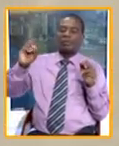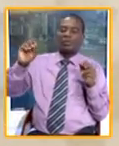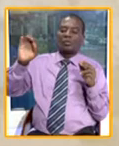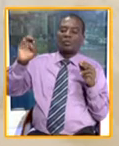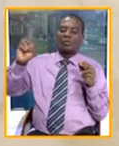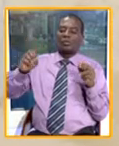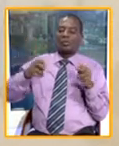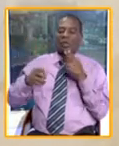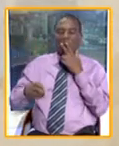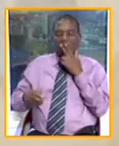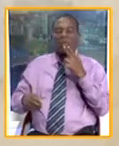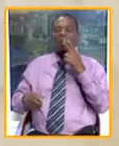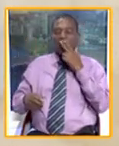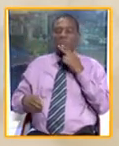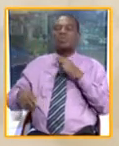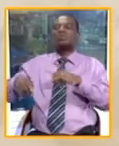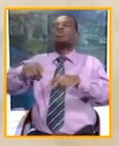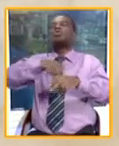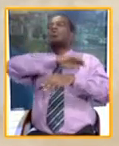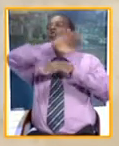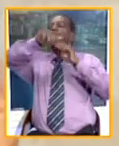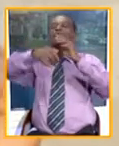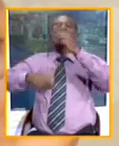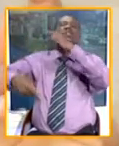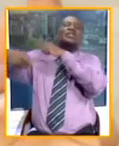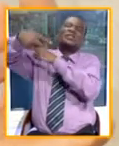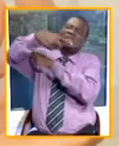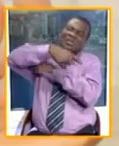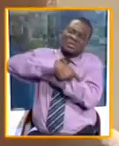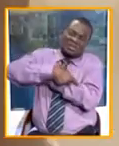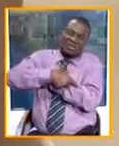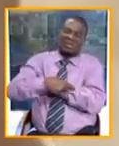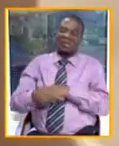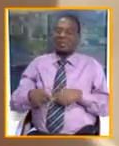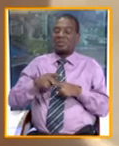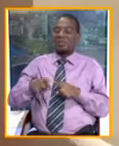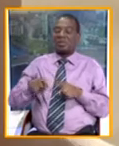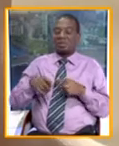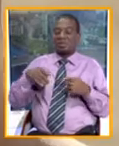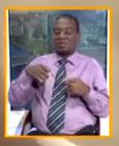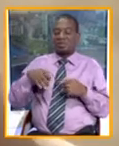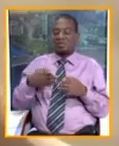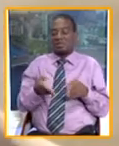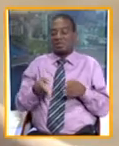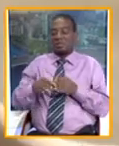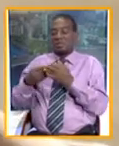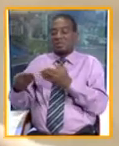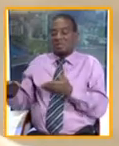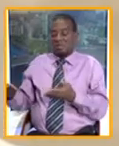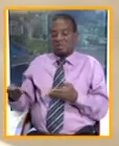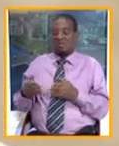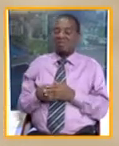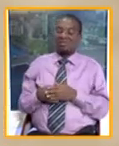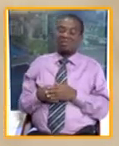paquet de cigarettes. Pour lui, fumer est un plaisir, mais aussi une façon de surpasser ses difficultés. Sa consommation du tabac